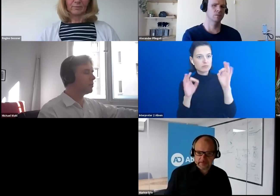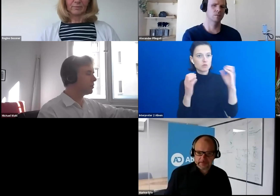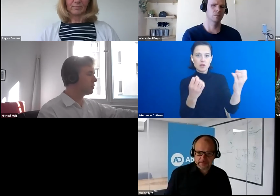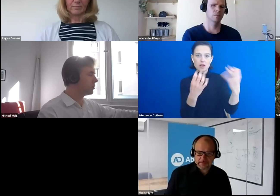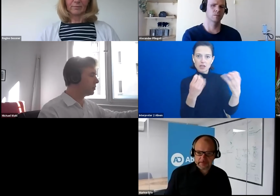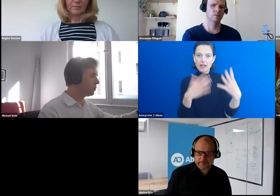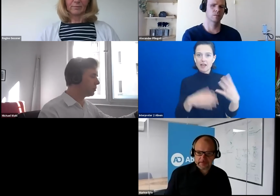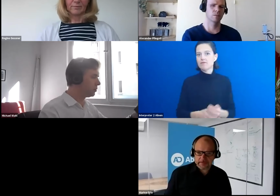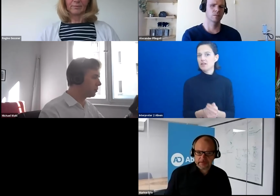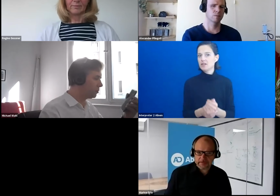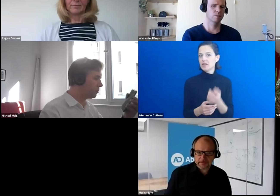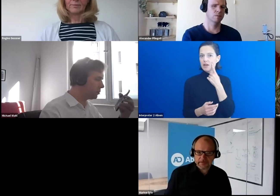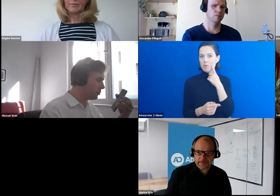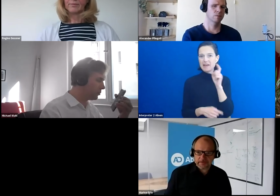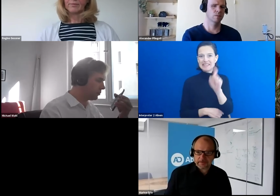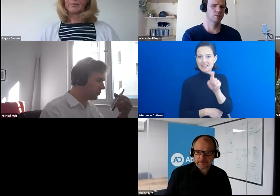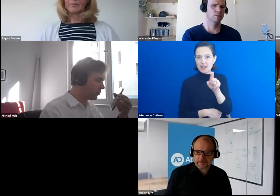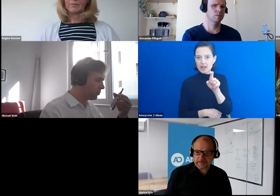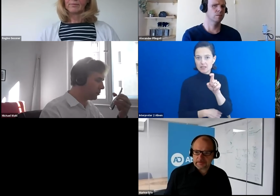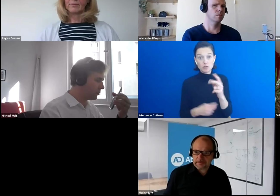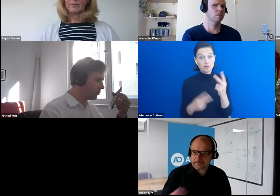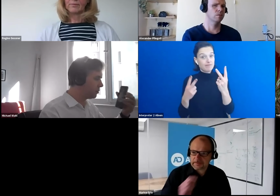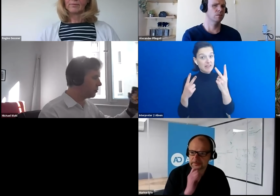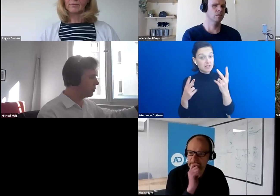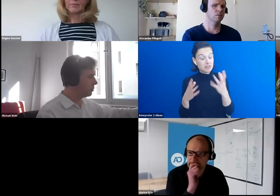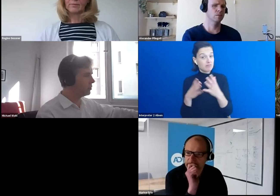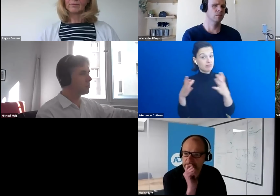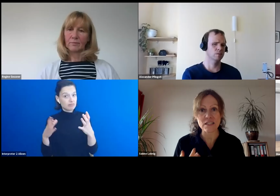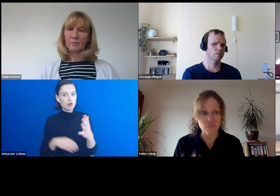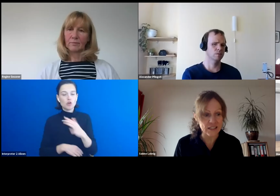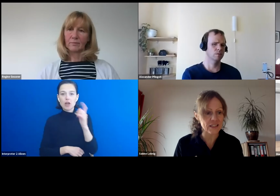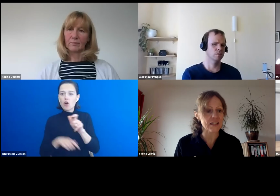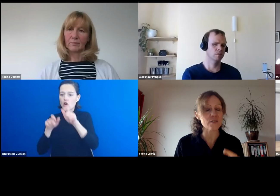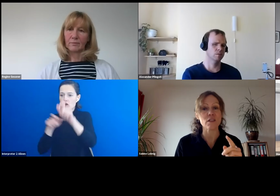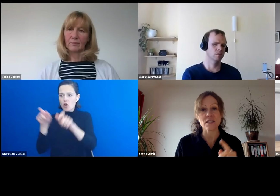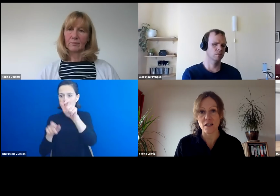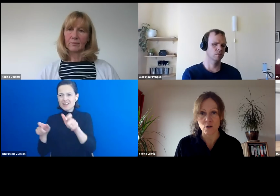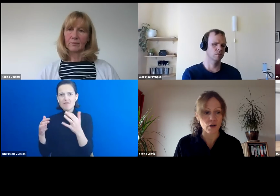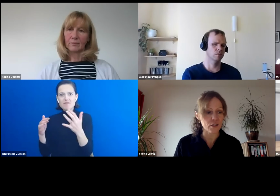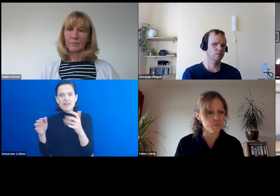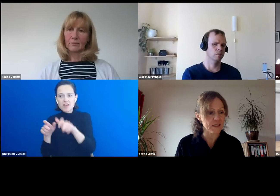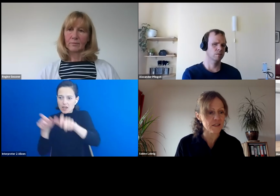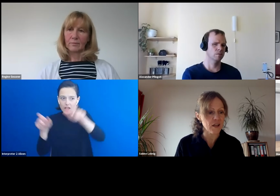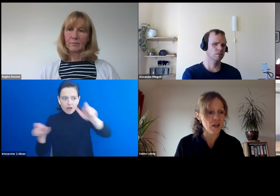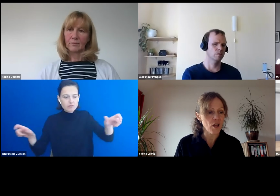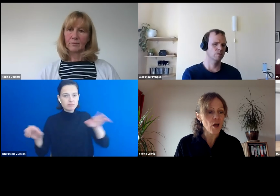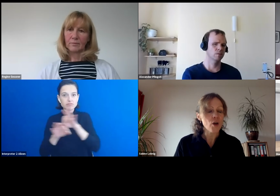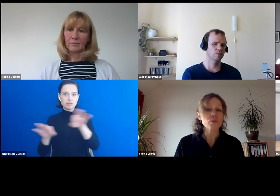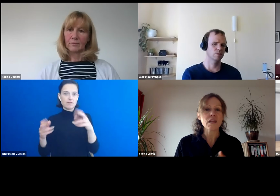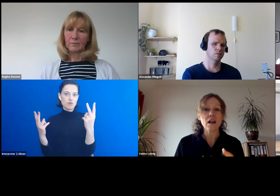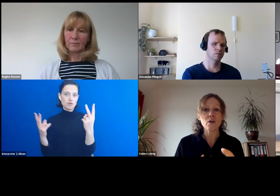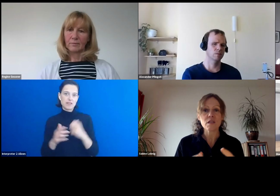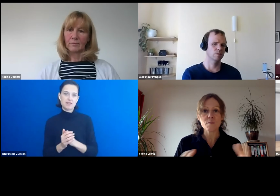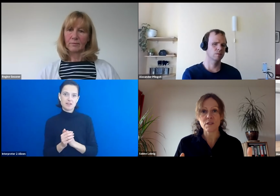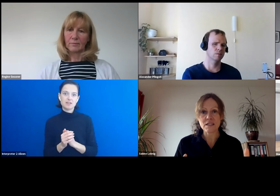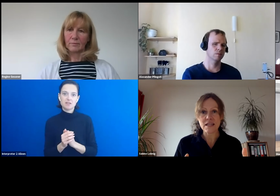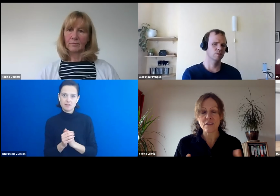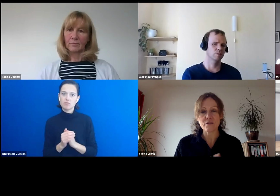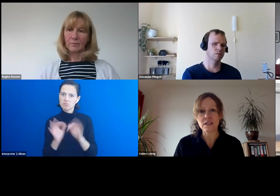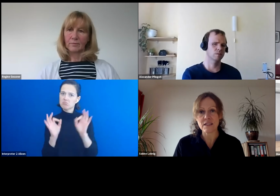Relevanz dieses Themas, die Bandbreite an Menschen, die das betrifft, für die es wichtig ist, für die es eine Rolle spielt und dann auch